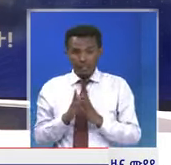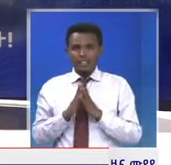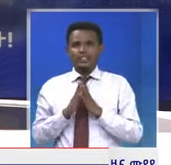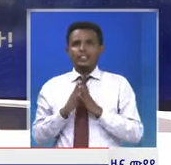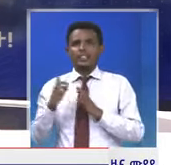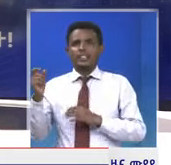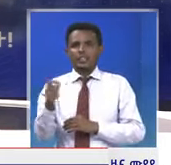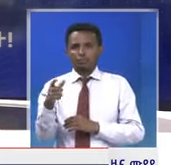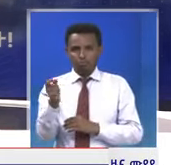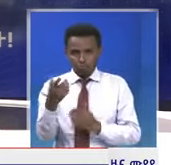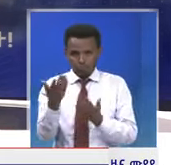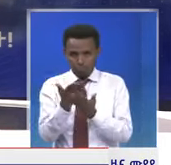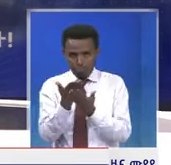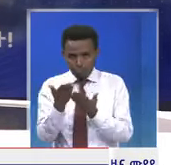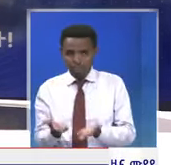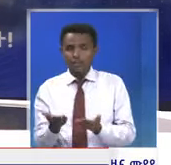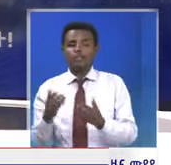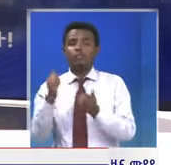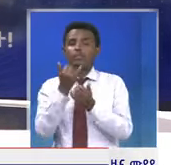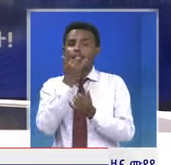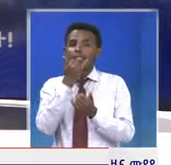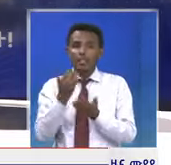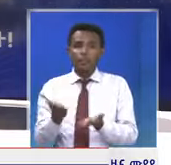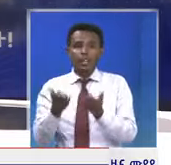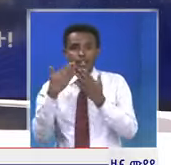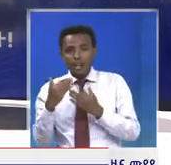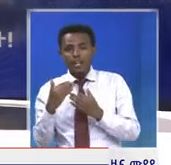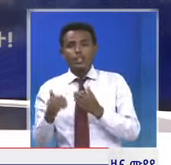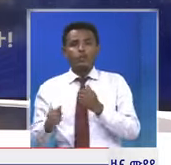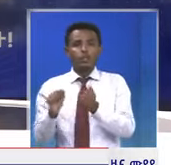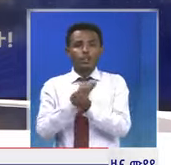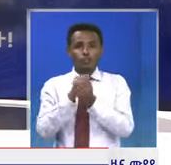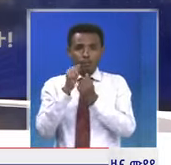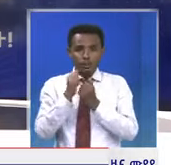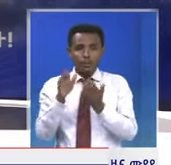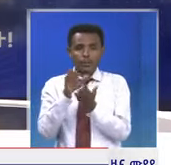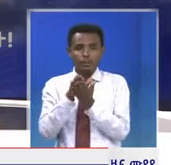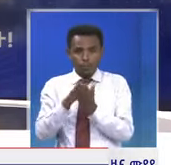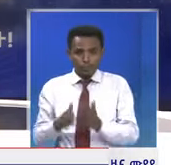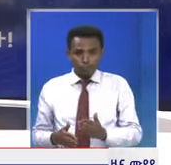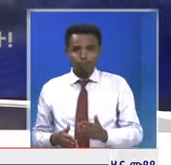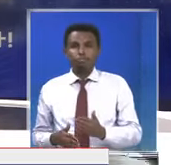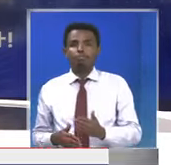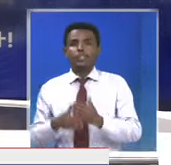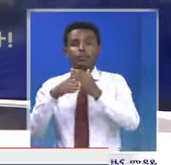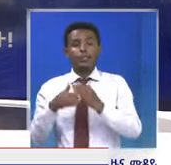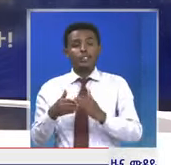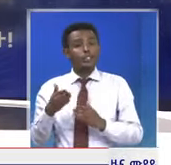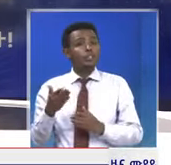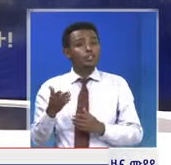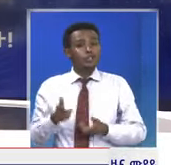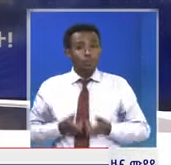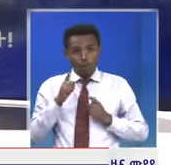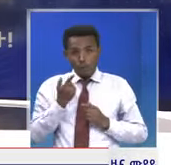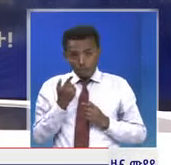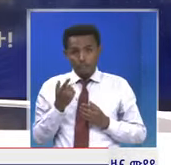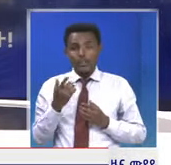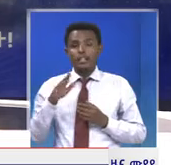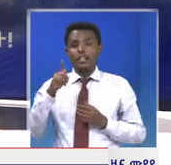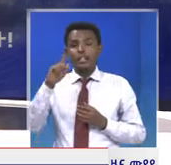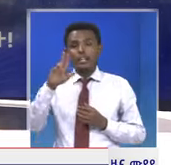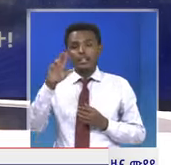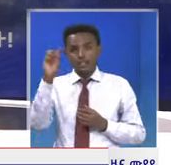ለመዳን የወደሙ ትምርት ቤቶችን መልሰን መገንባት ይገባናል ብለዋል። ከአማራ ሚዲያ ኮርፖሬሽን ነጋሪት ዝግጅት ጋር ቆይታ ያደረጉት ተንታኞች ብርቱካን